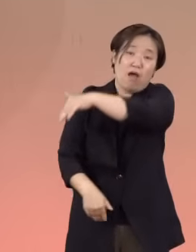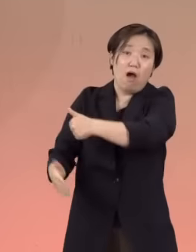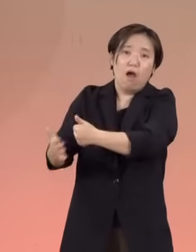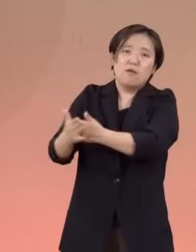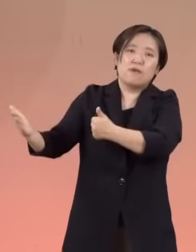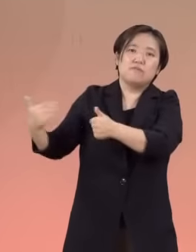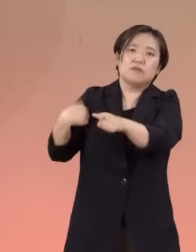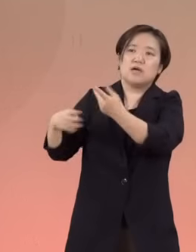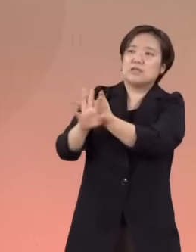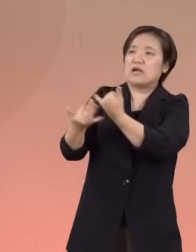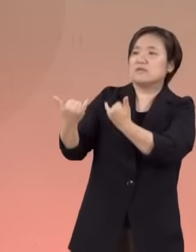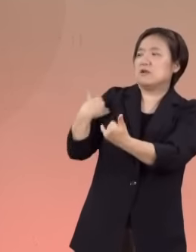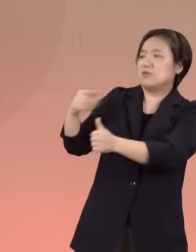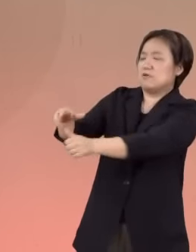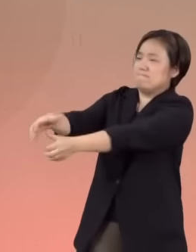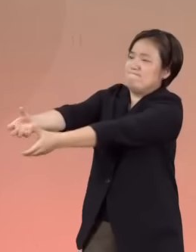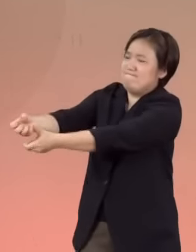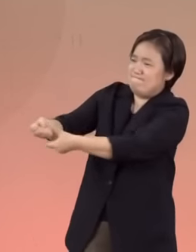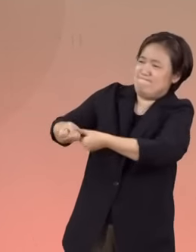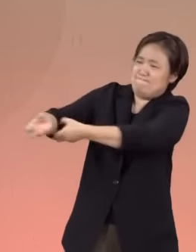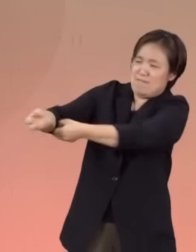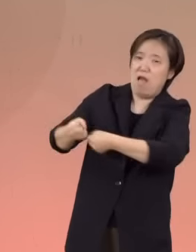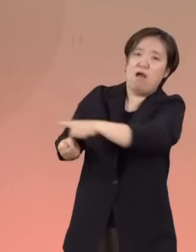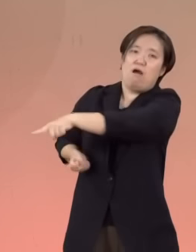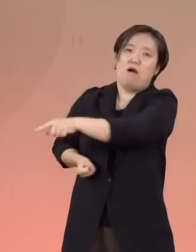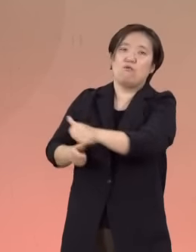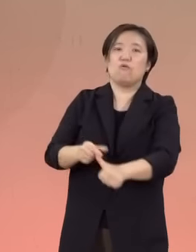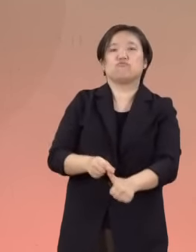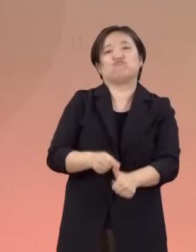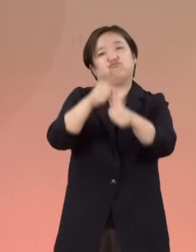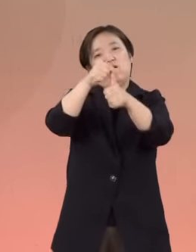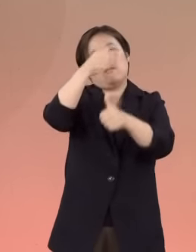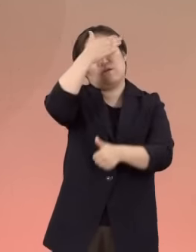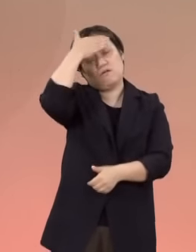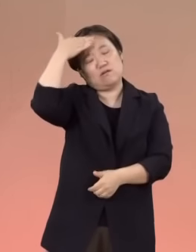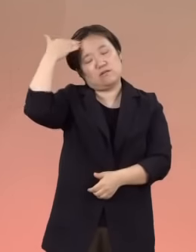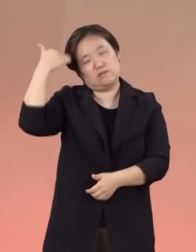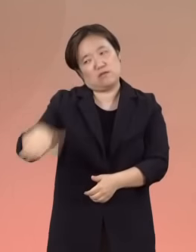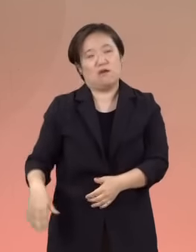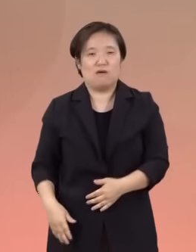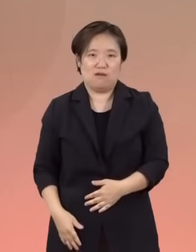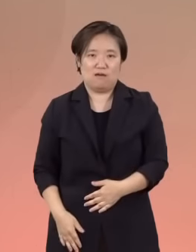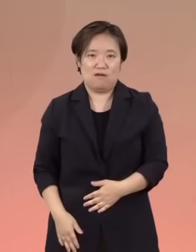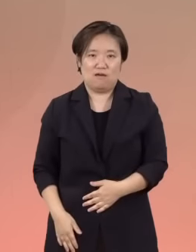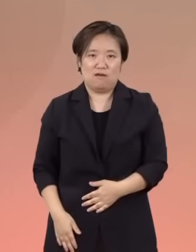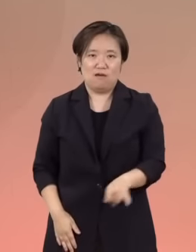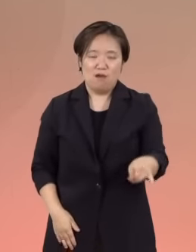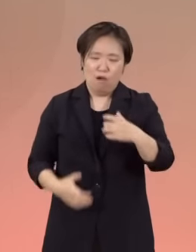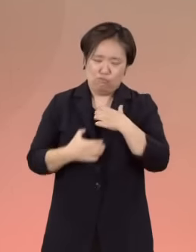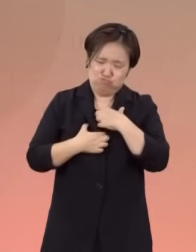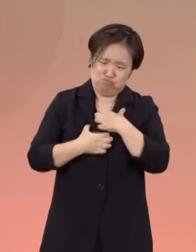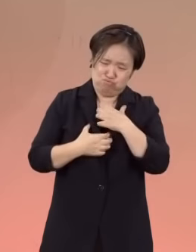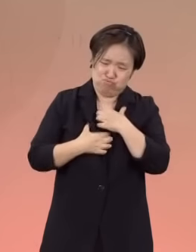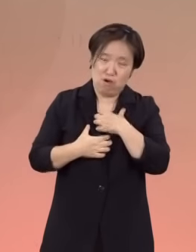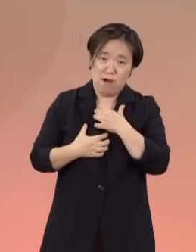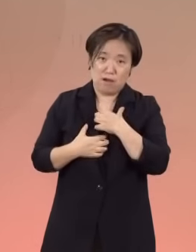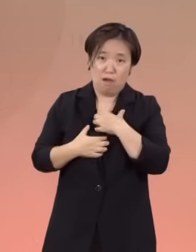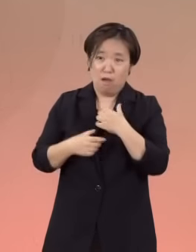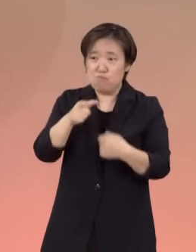빠져나왔습니다 동네 형들과 계속 위험한 물놀이를 했는데 하마트면 형들 손을 못